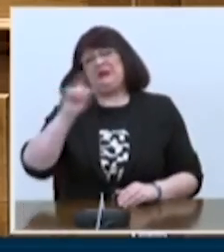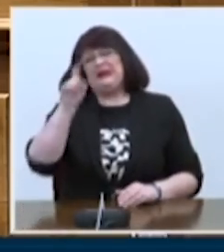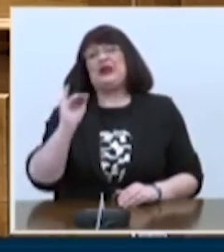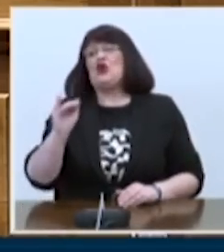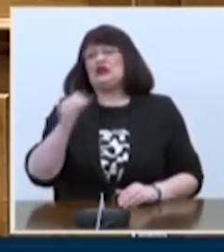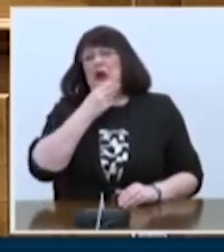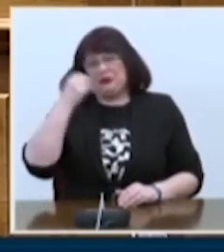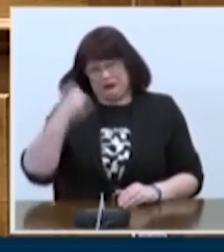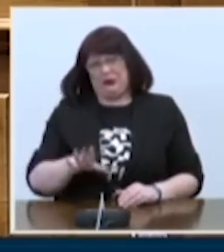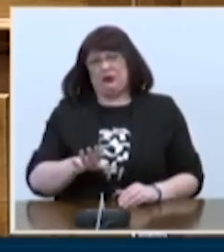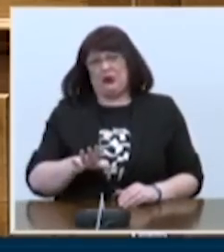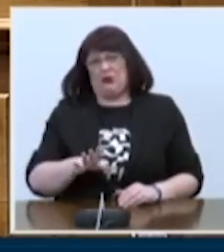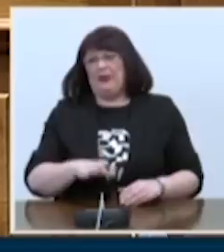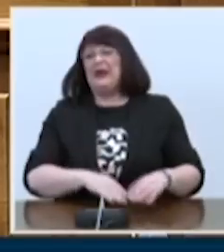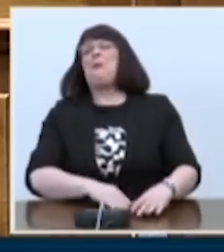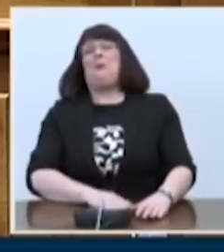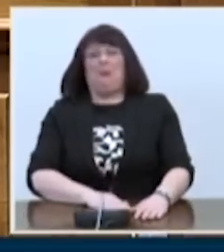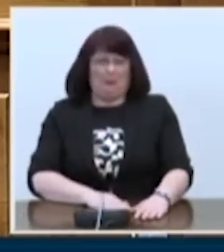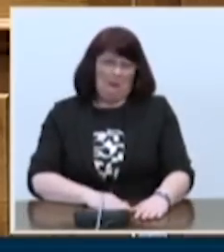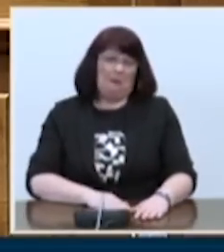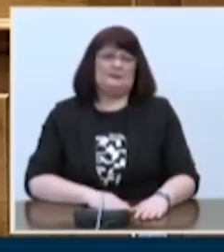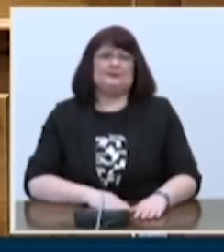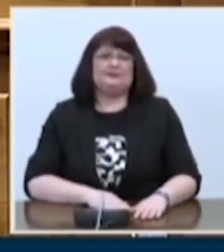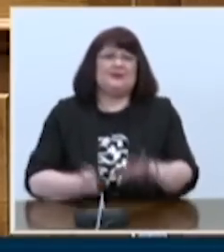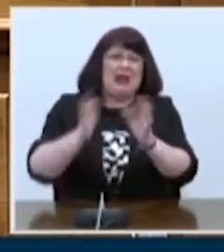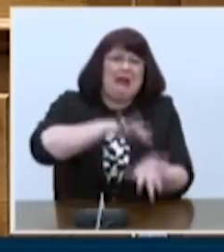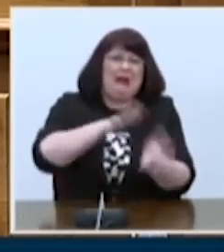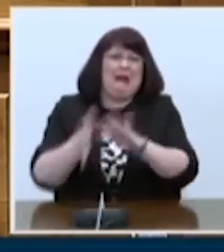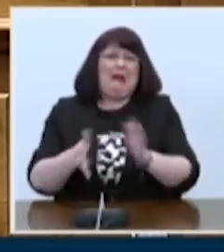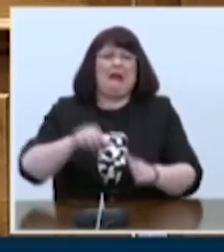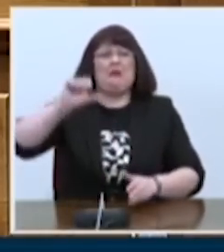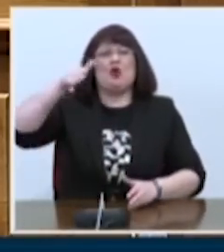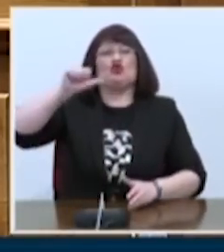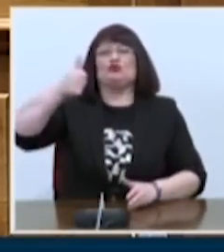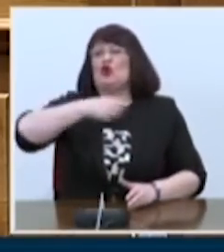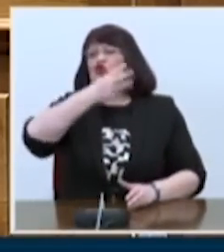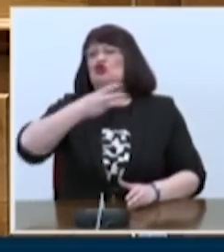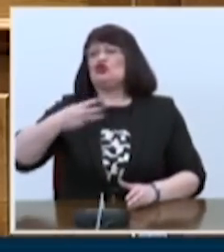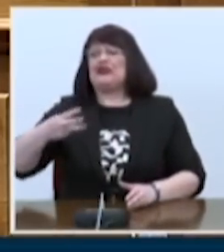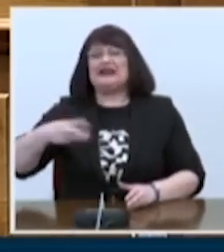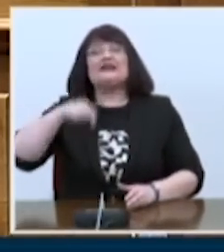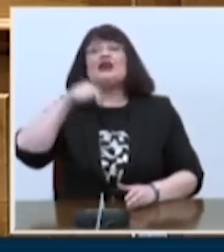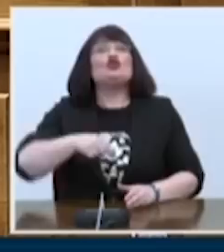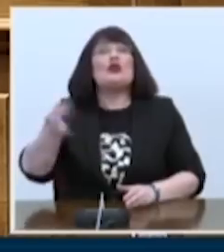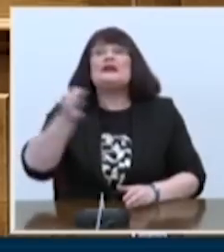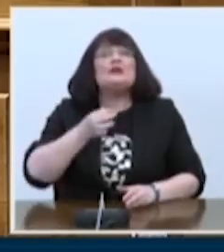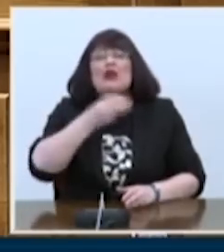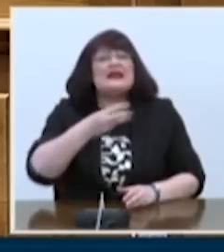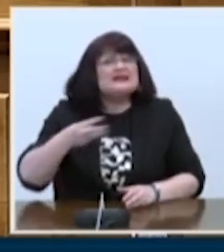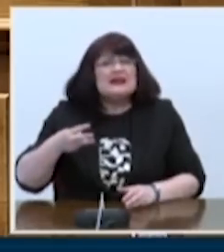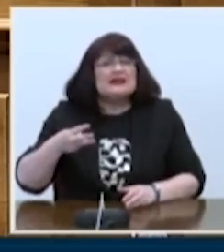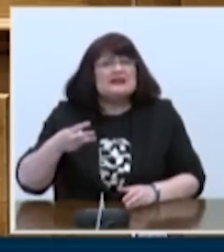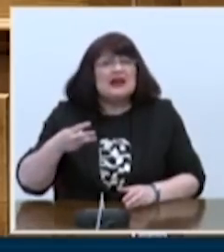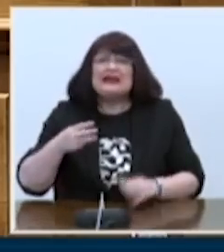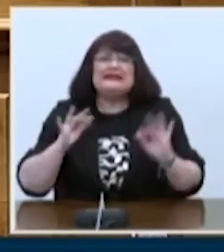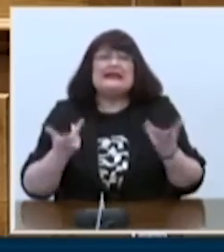ντραπείτε, οι πρώτοι διδάξανες της πολιτικής Κολοτούμπας. Και τώρα τι ακριβώς λέτε, κύριοι του ΣΥΡΙΖΑ? Δεν είναι